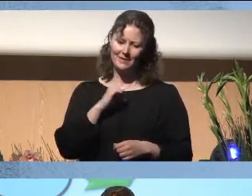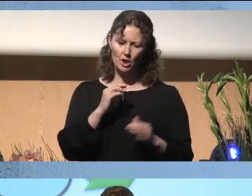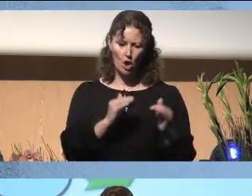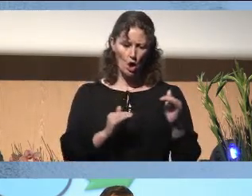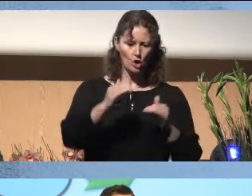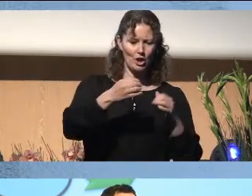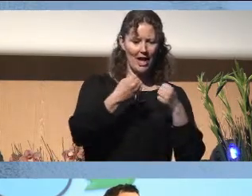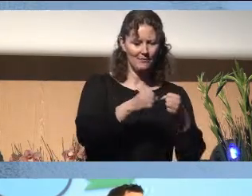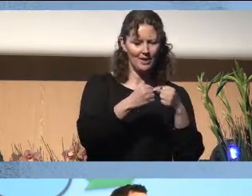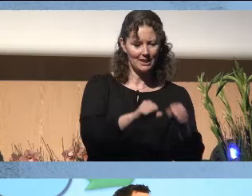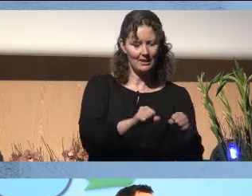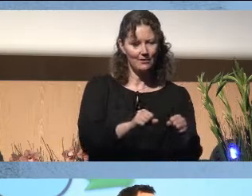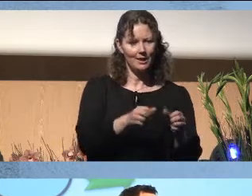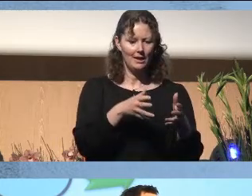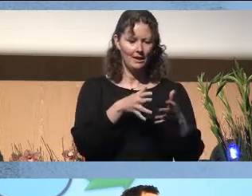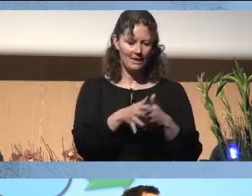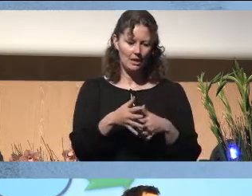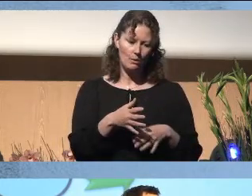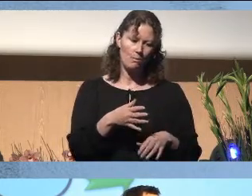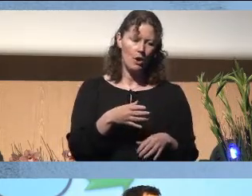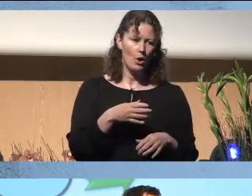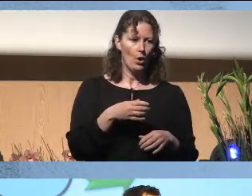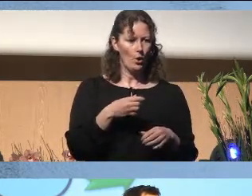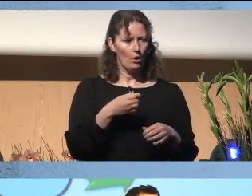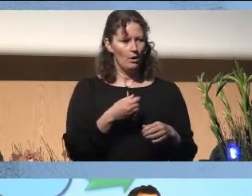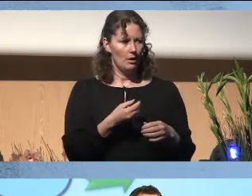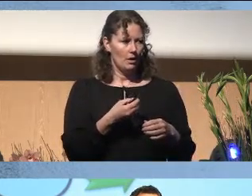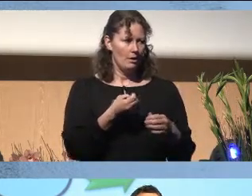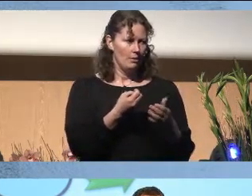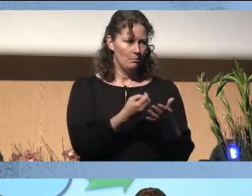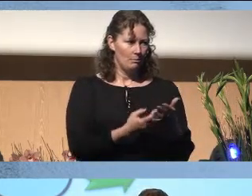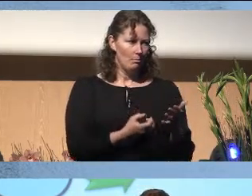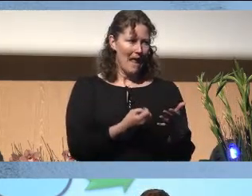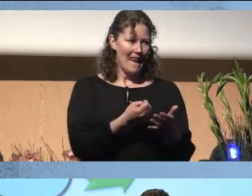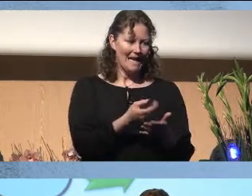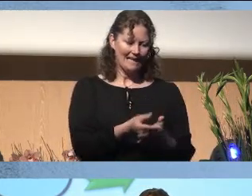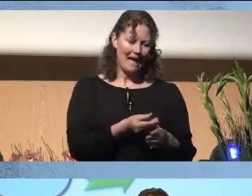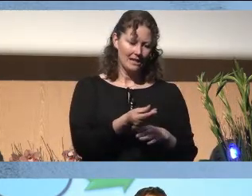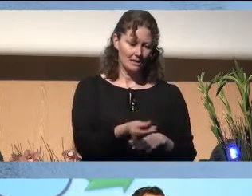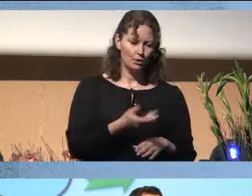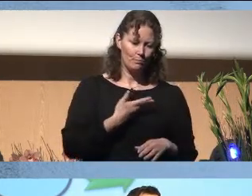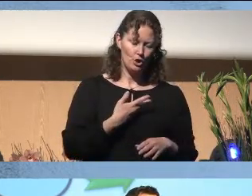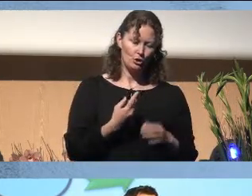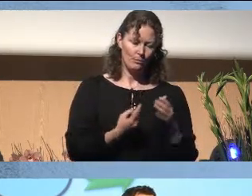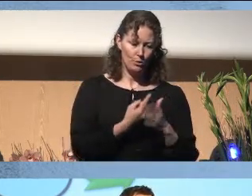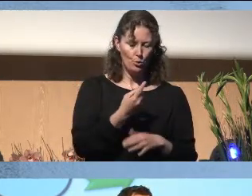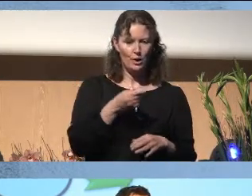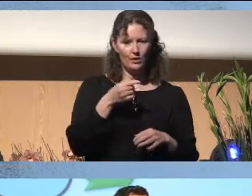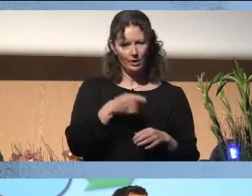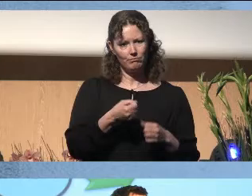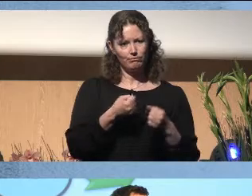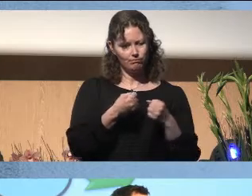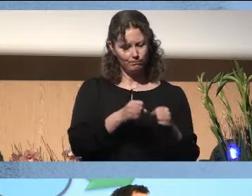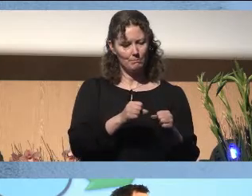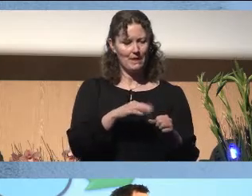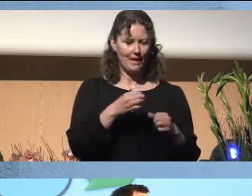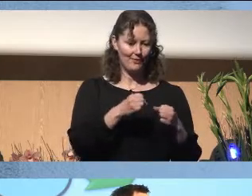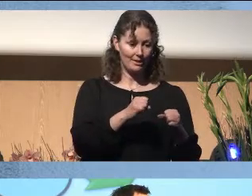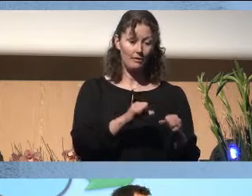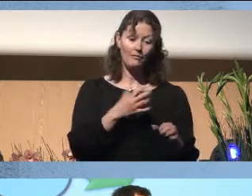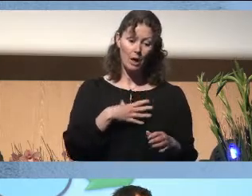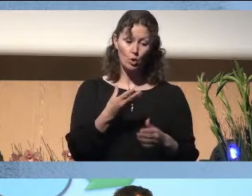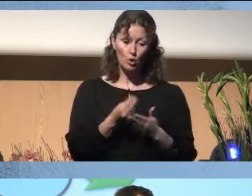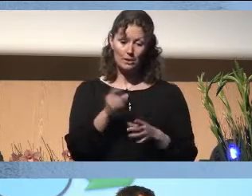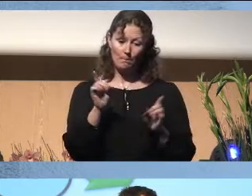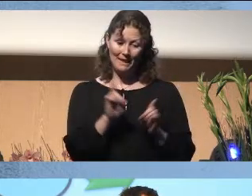effektiviteten genom att belägga allting så mycket som möjligt, så sjunker i själva verket effektiviteten. Det hade kostat mindre